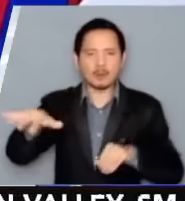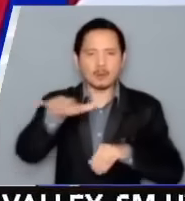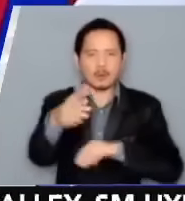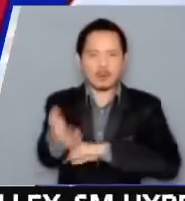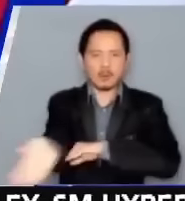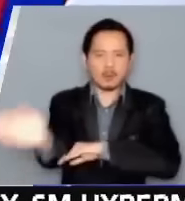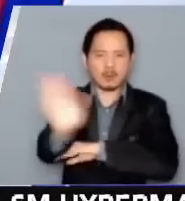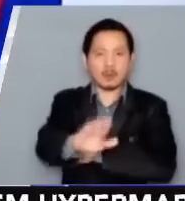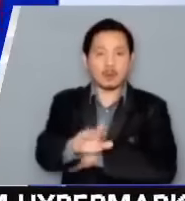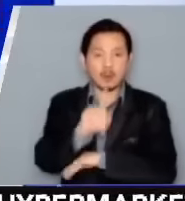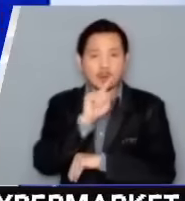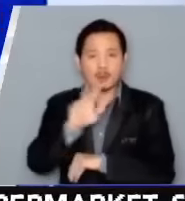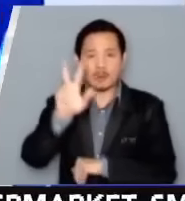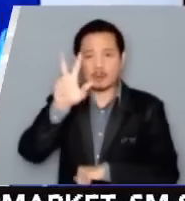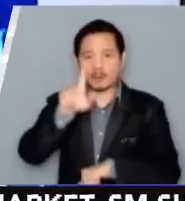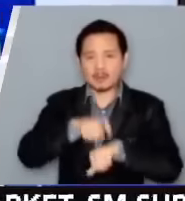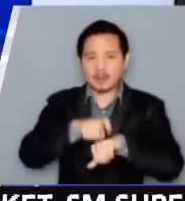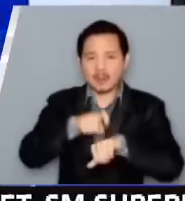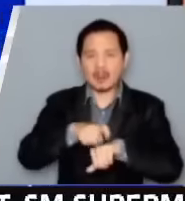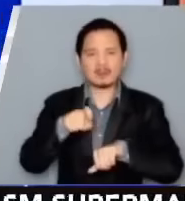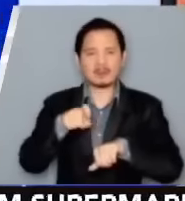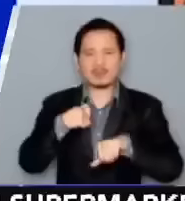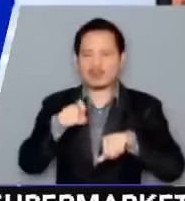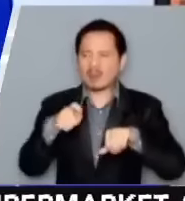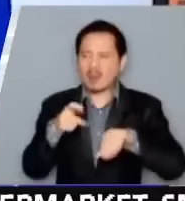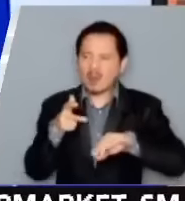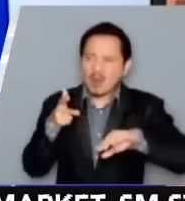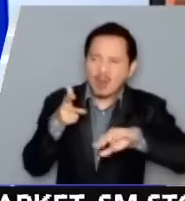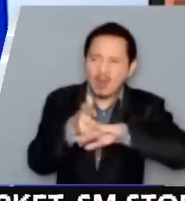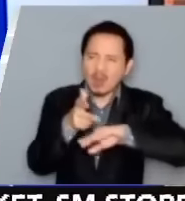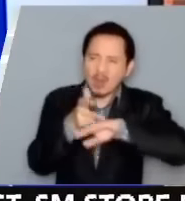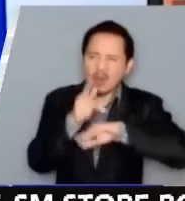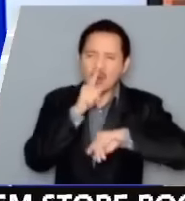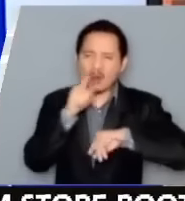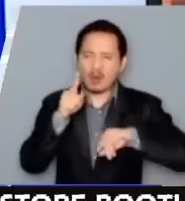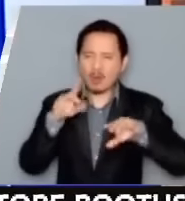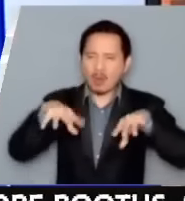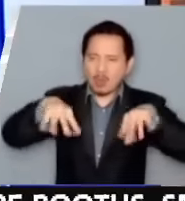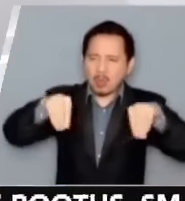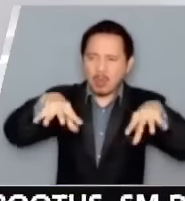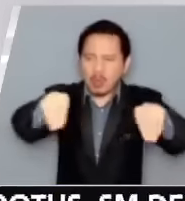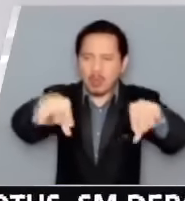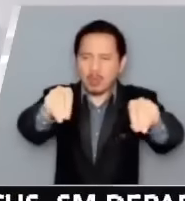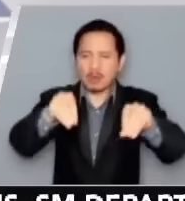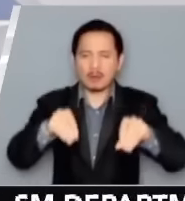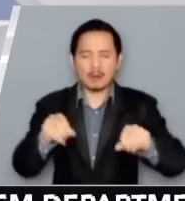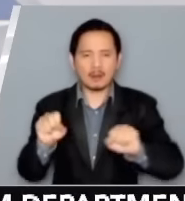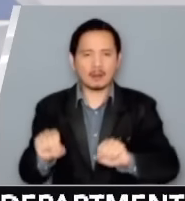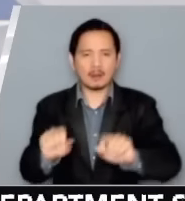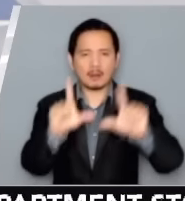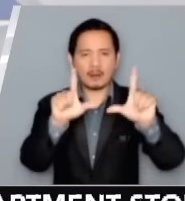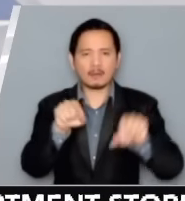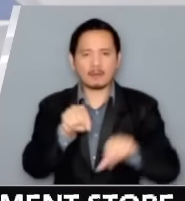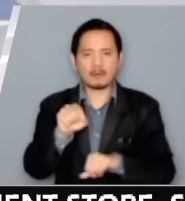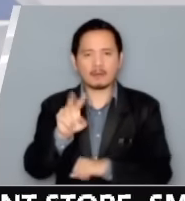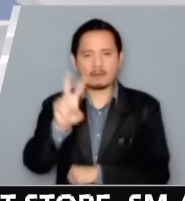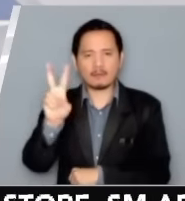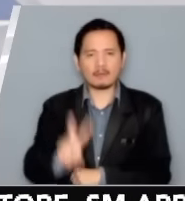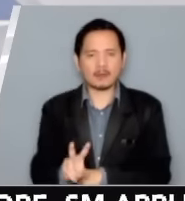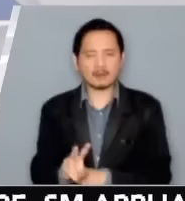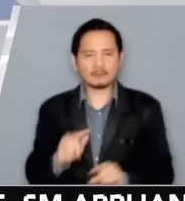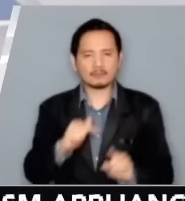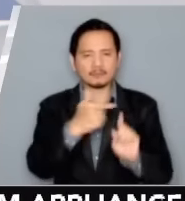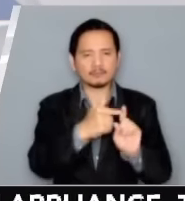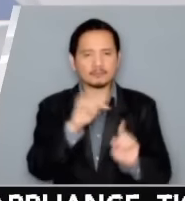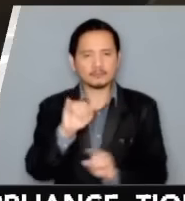membre naab na tru sa m at valenzuela city si James